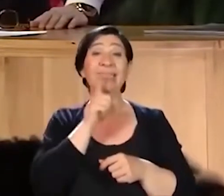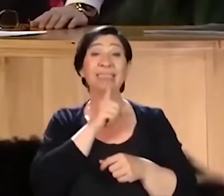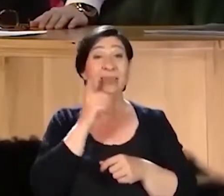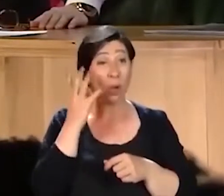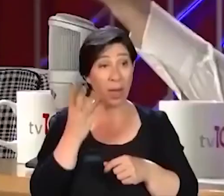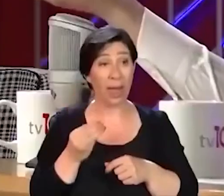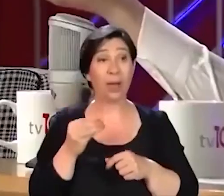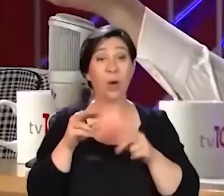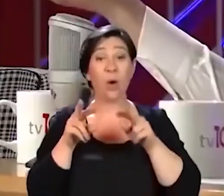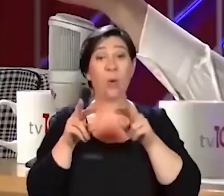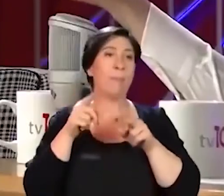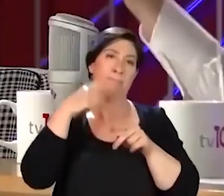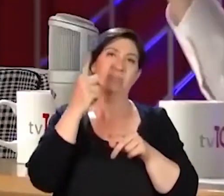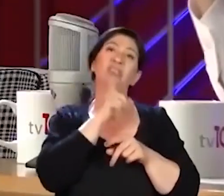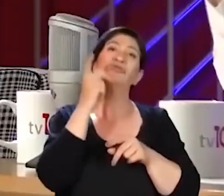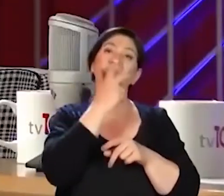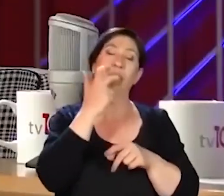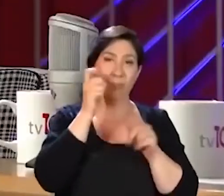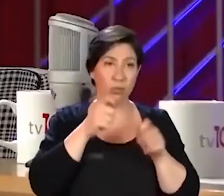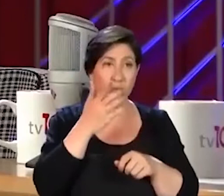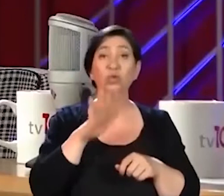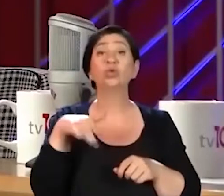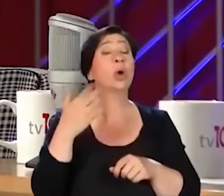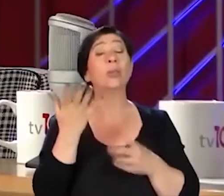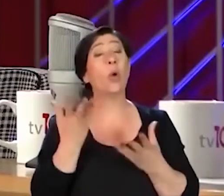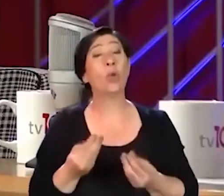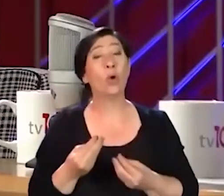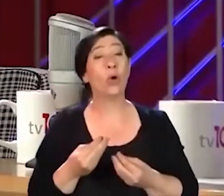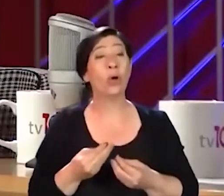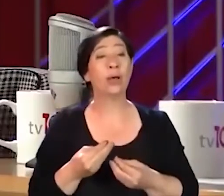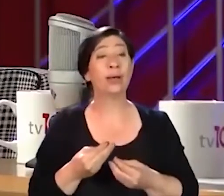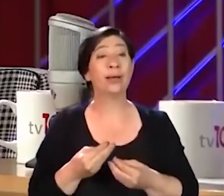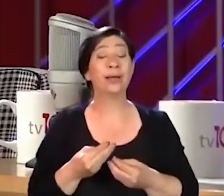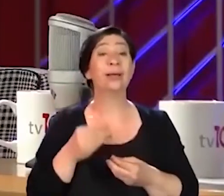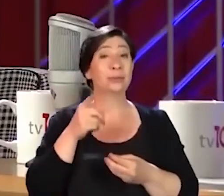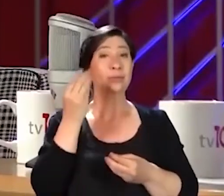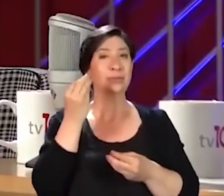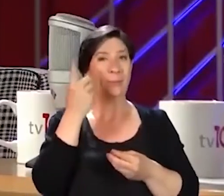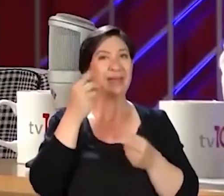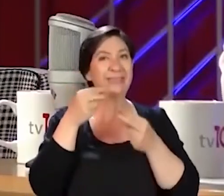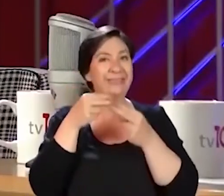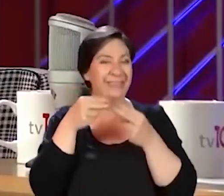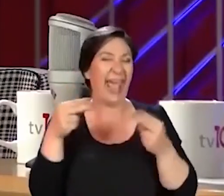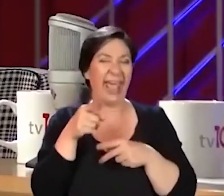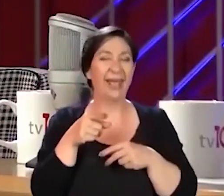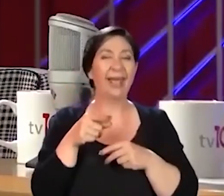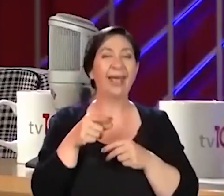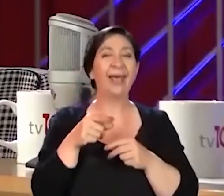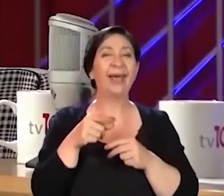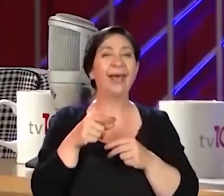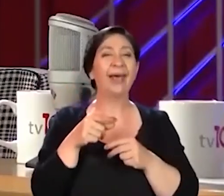Ee Moana söylüyorsun ve sonra ne oluyor Anlat bana güzel bir örnekle tas yani